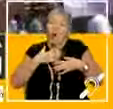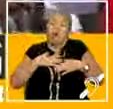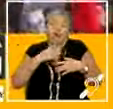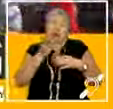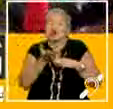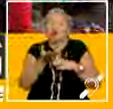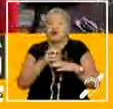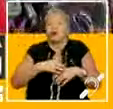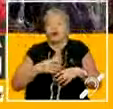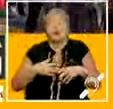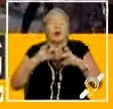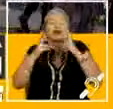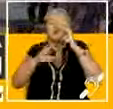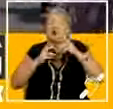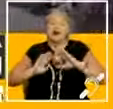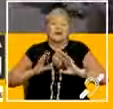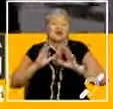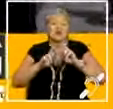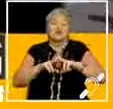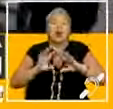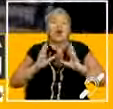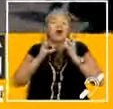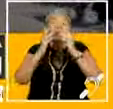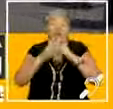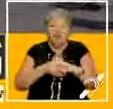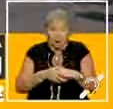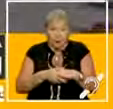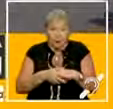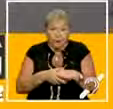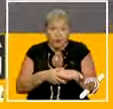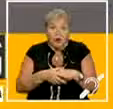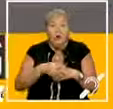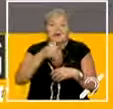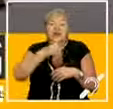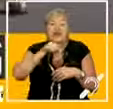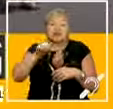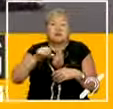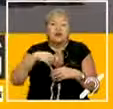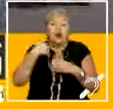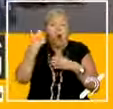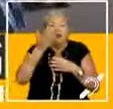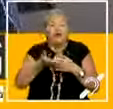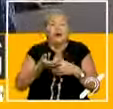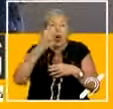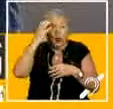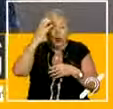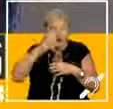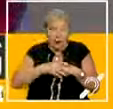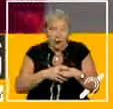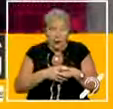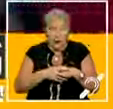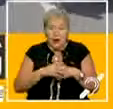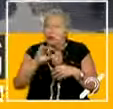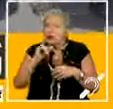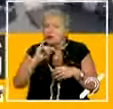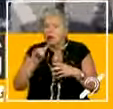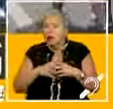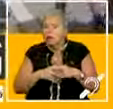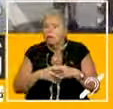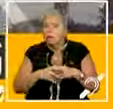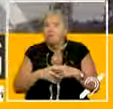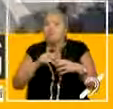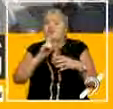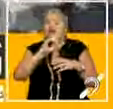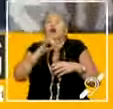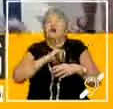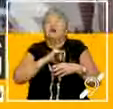în ultimele săptămâni și-au dorit-o. Așadar, se respinge oferta și au dat de înțeles că nu sunt